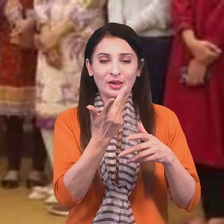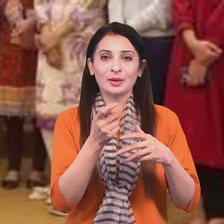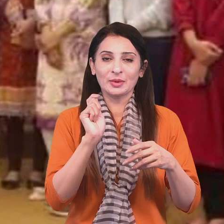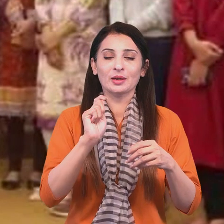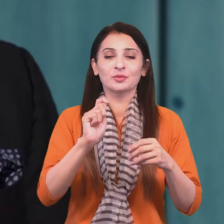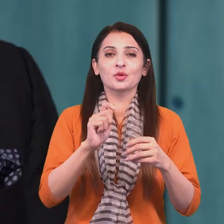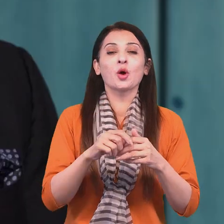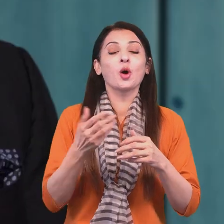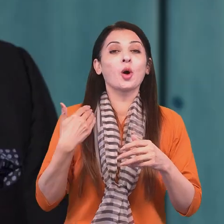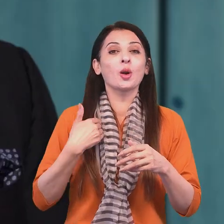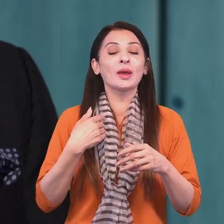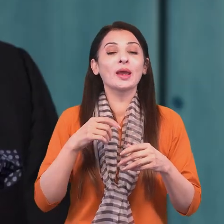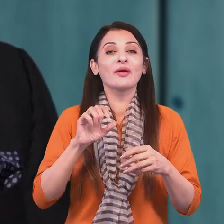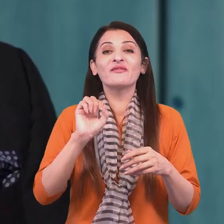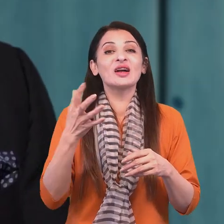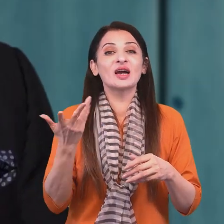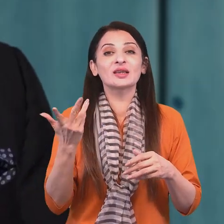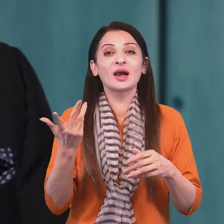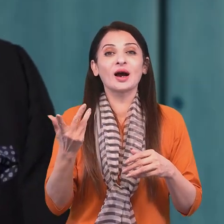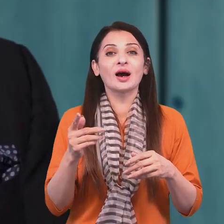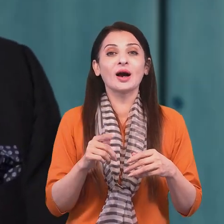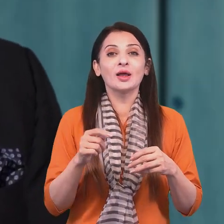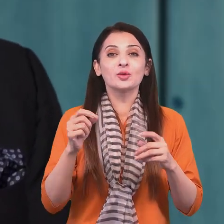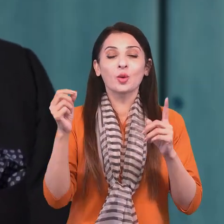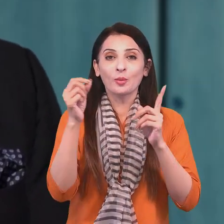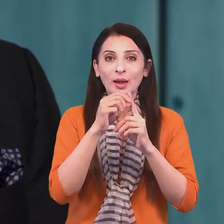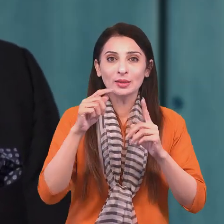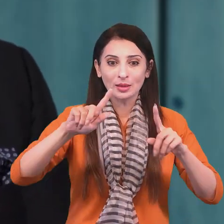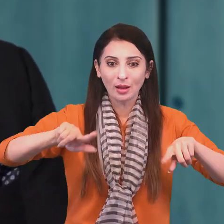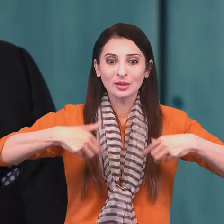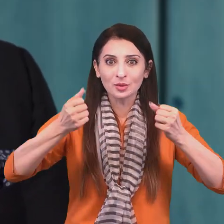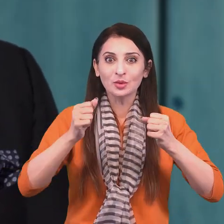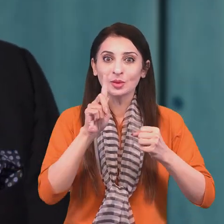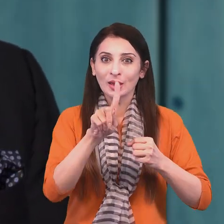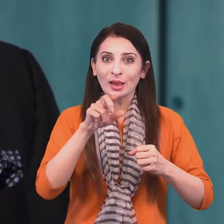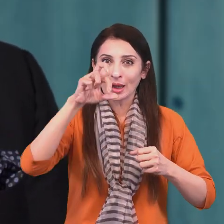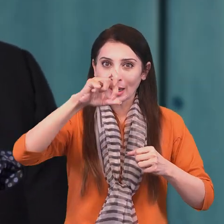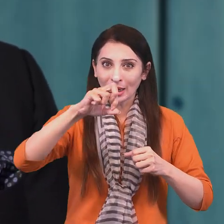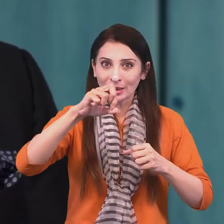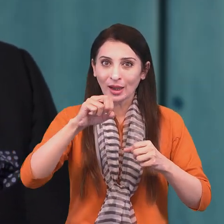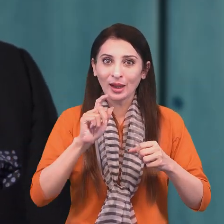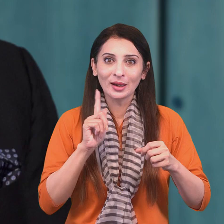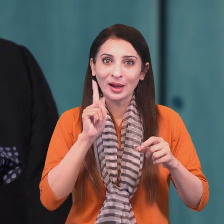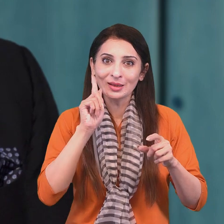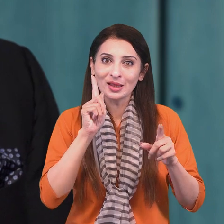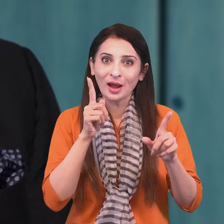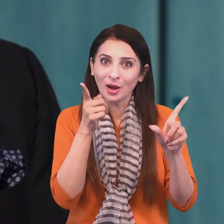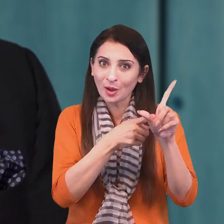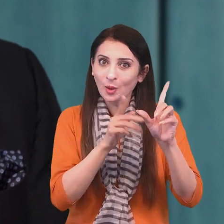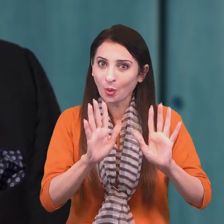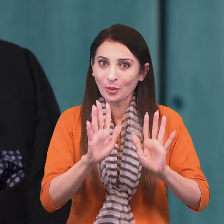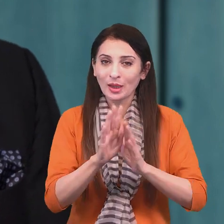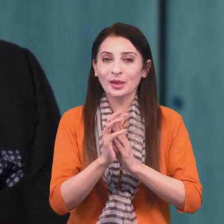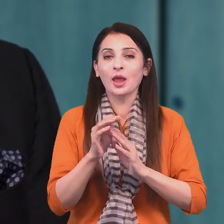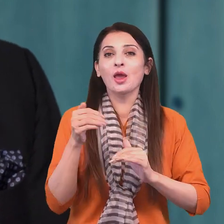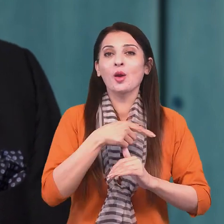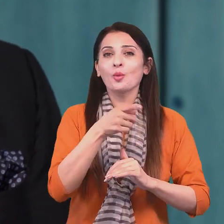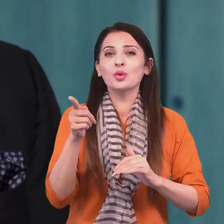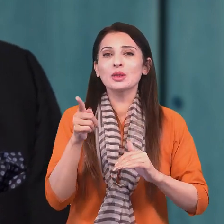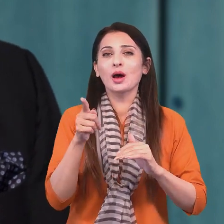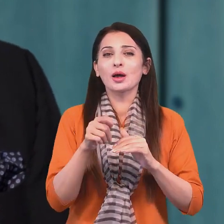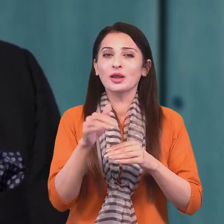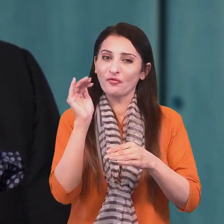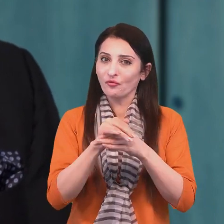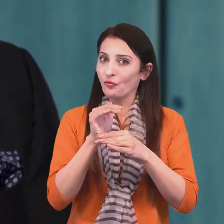बाशऊर नौजवान है जिसकी उम्र 18 साल है, वो पाकिस्तान में वोट का तो हक़ रखता है, लेकिन इलेक्शन लड़ने के